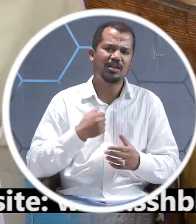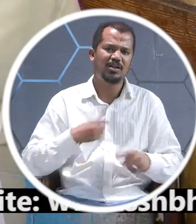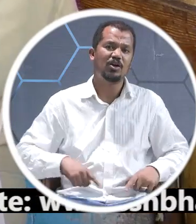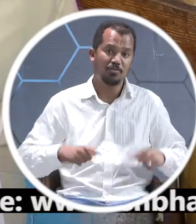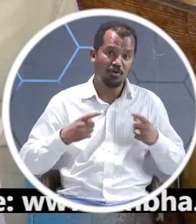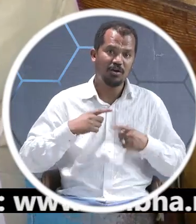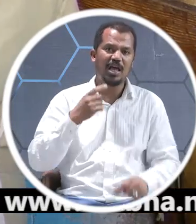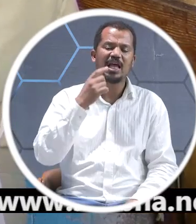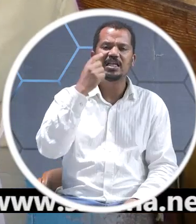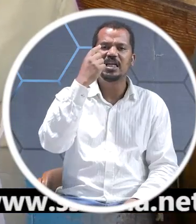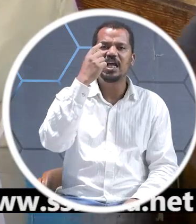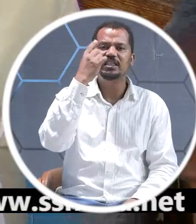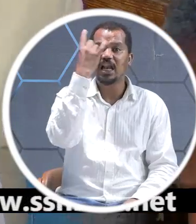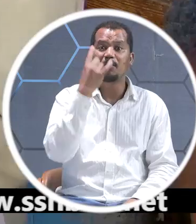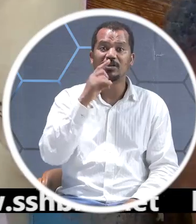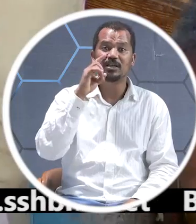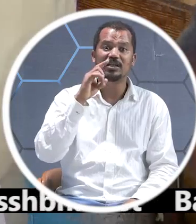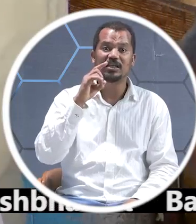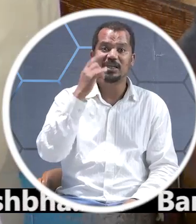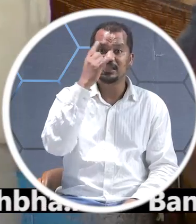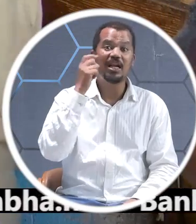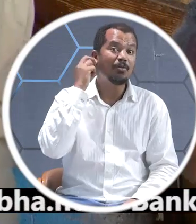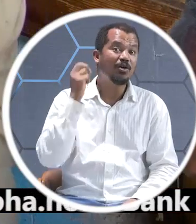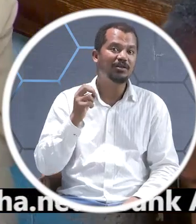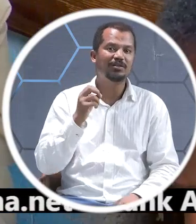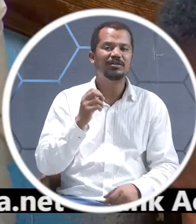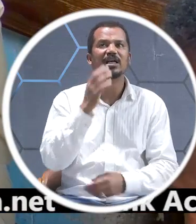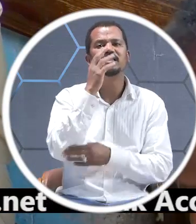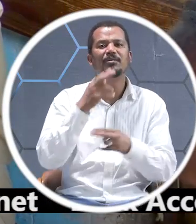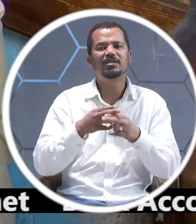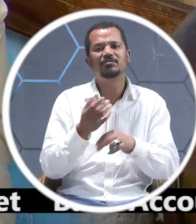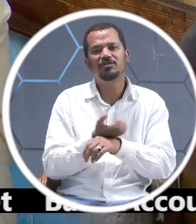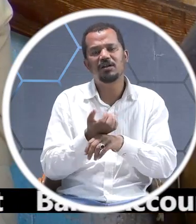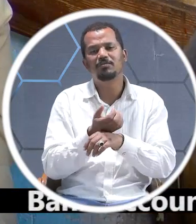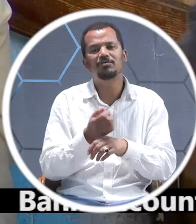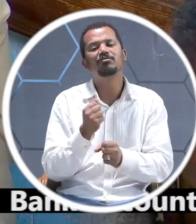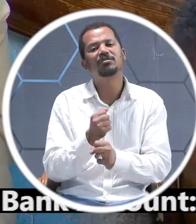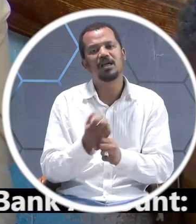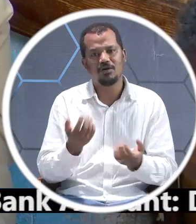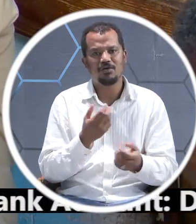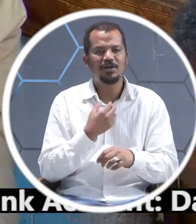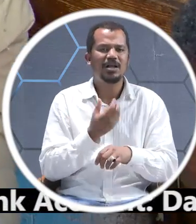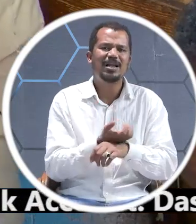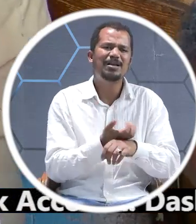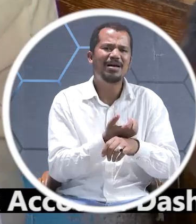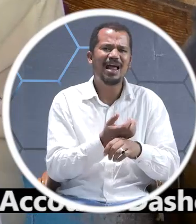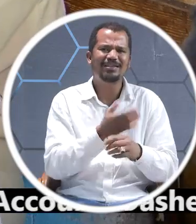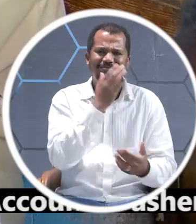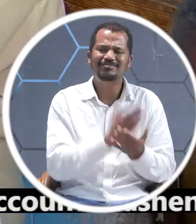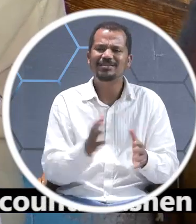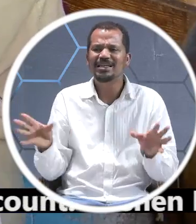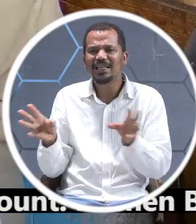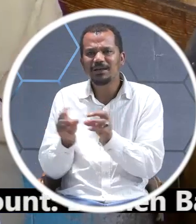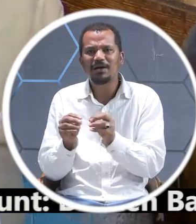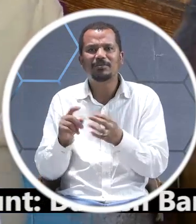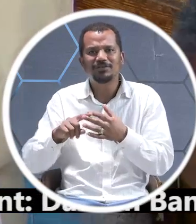سالون سعی مسرت تو بفیتیر سوسرام من نبر میساعتیت نمی نویسم. من وارو هزیه و زن نور که بالا سرای بزرگی اسمک زهر گیت الان من وارو هزیه می تونه سان ولی من هم واقع تولن